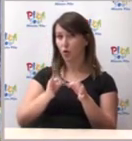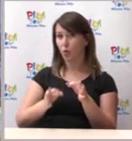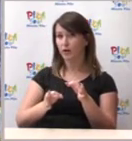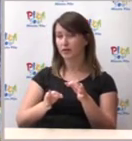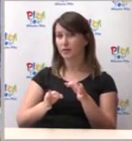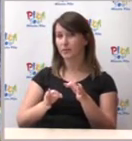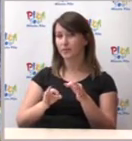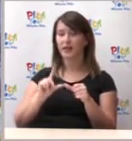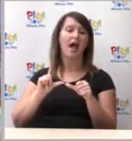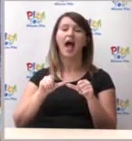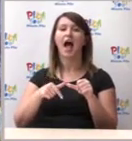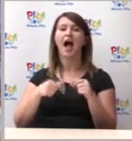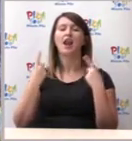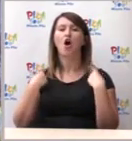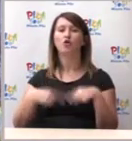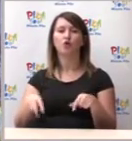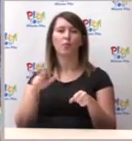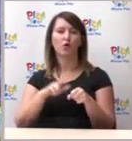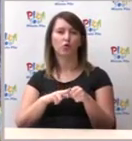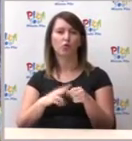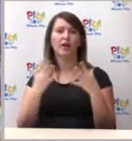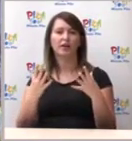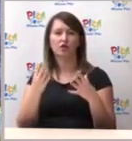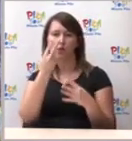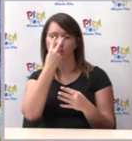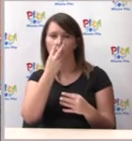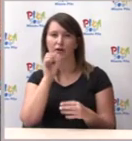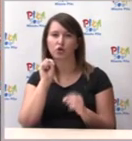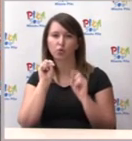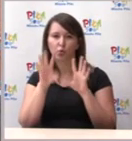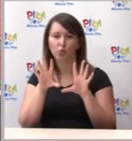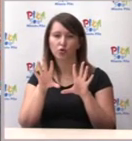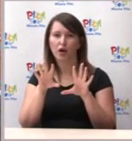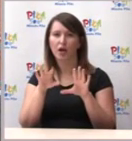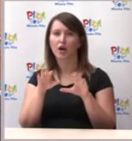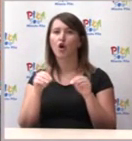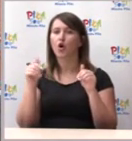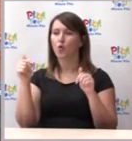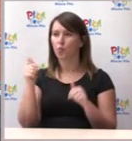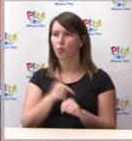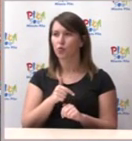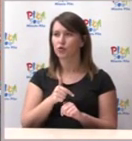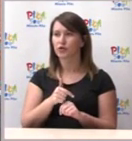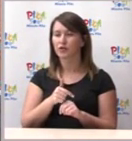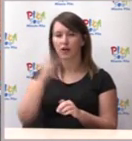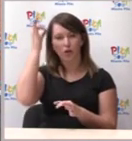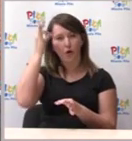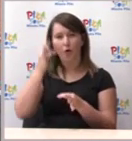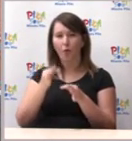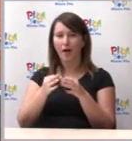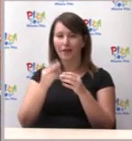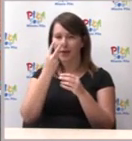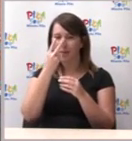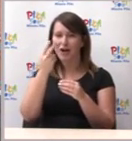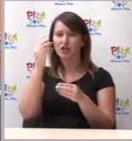Ten zaś, kto chce zobaczyć duszę, musi nieźle wytężyć oczy.